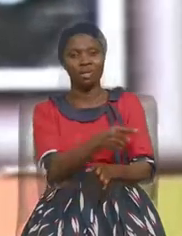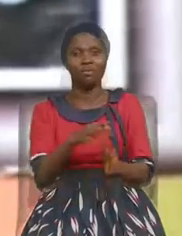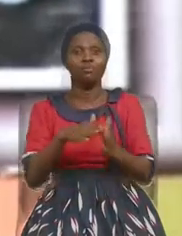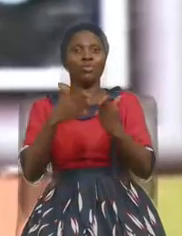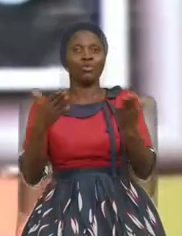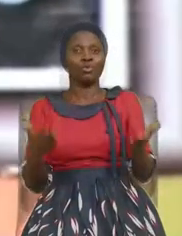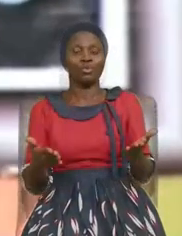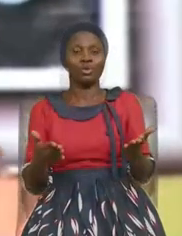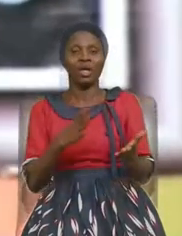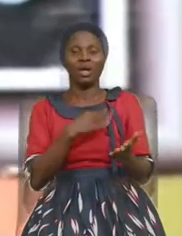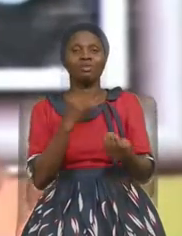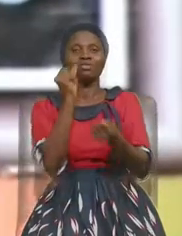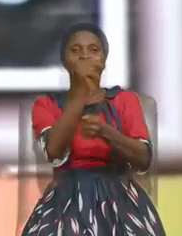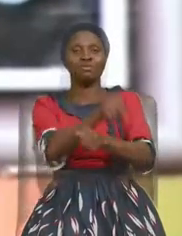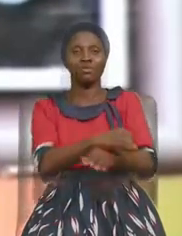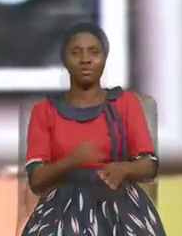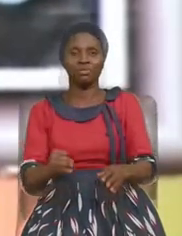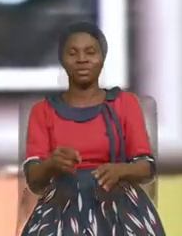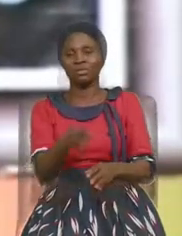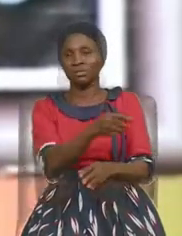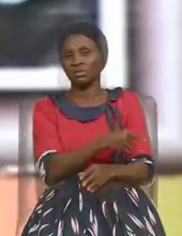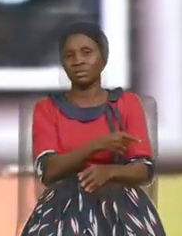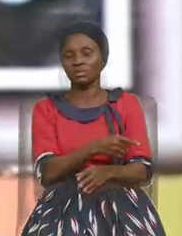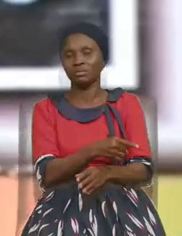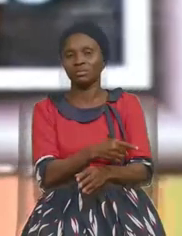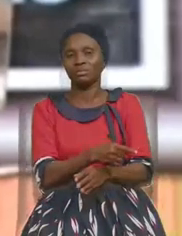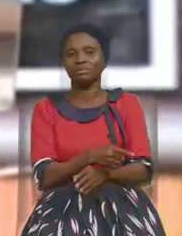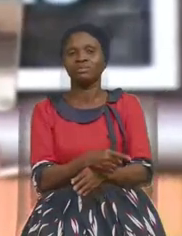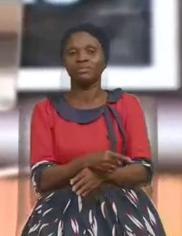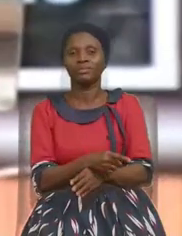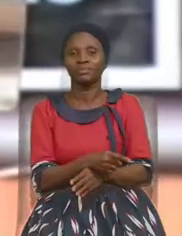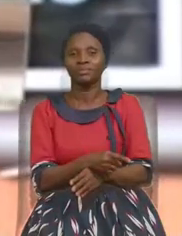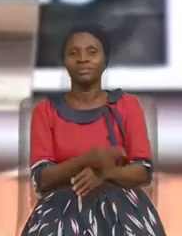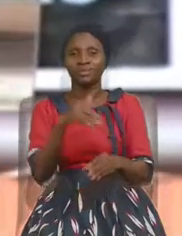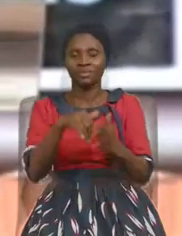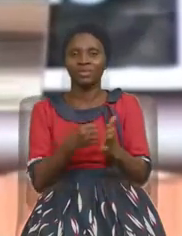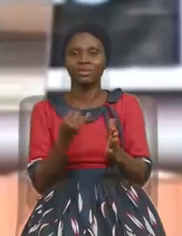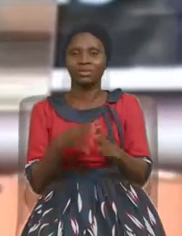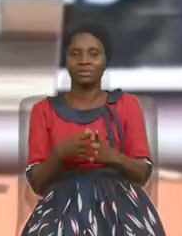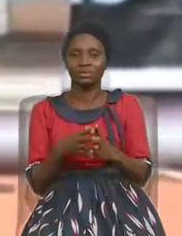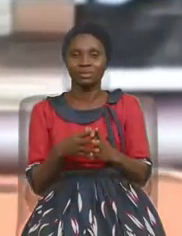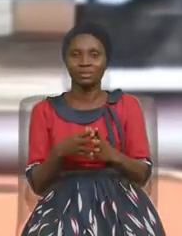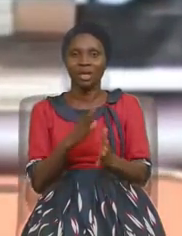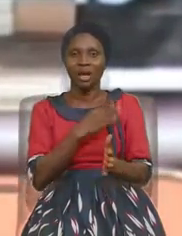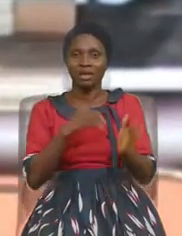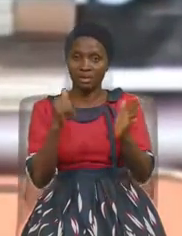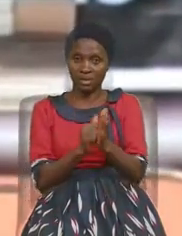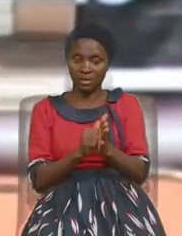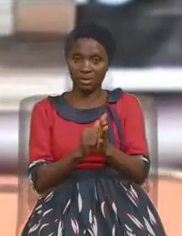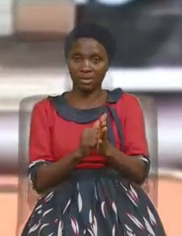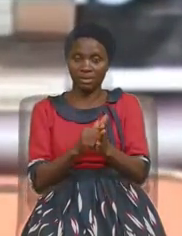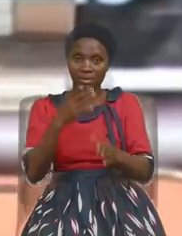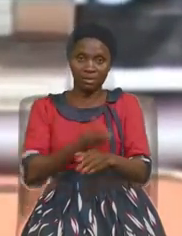En spectacle, en triomphant d'elle par la croix. Et ce triomphe